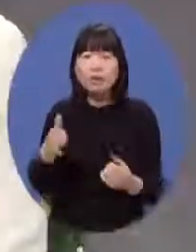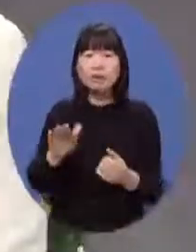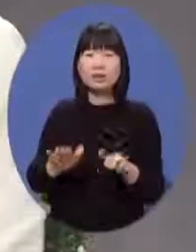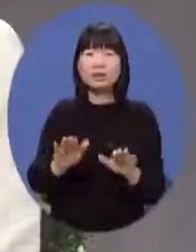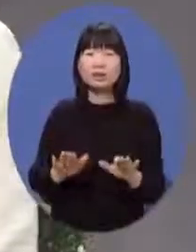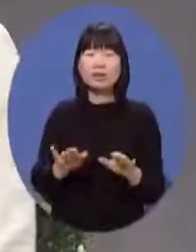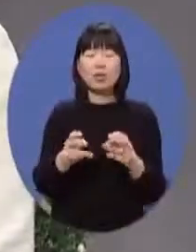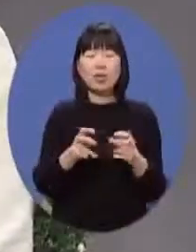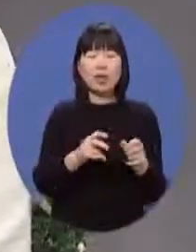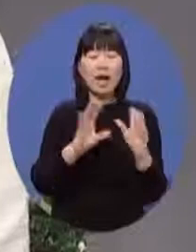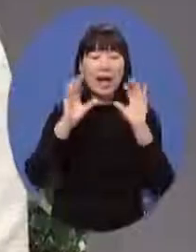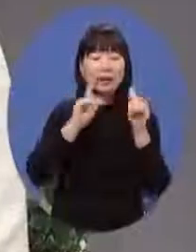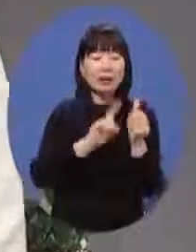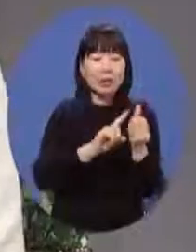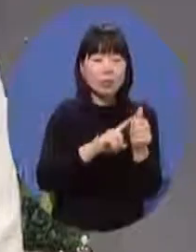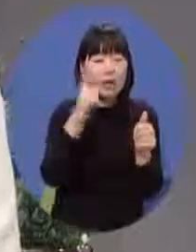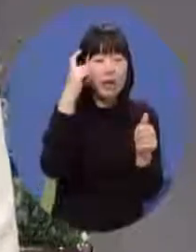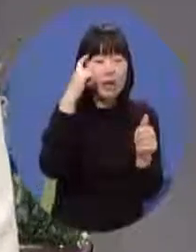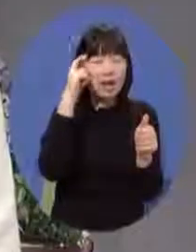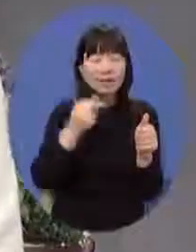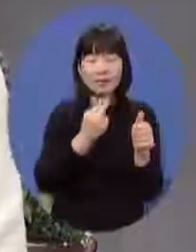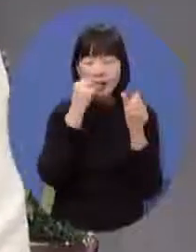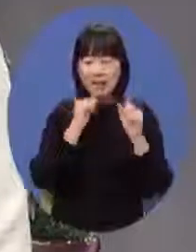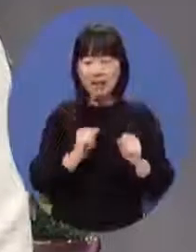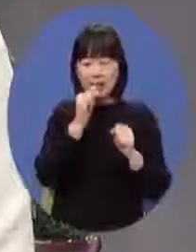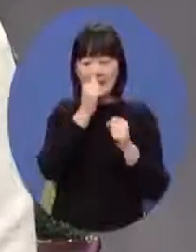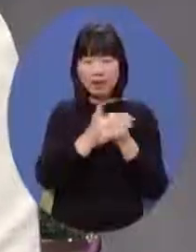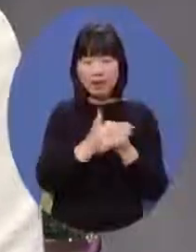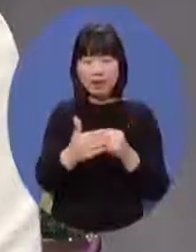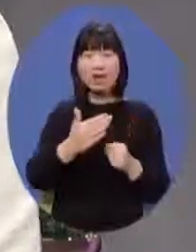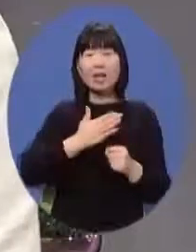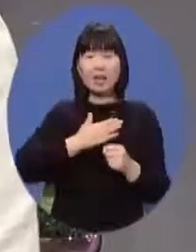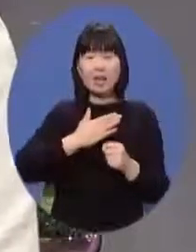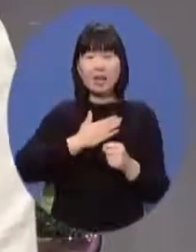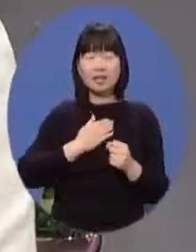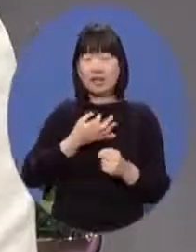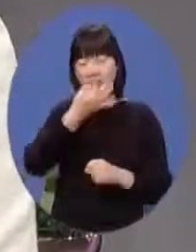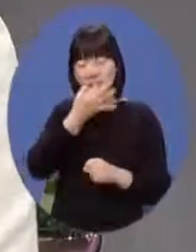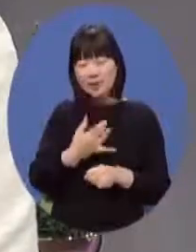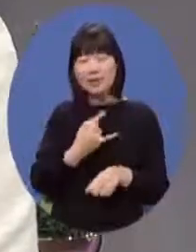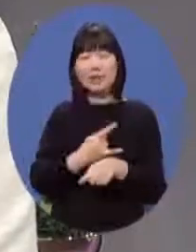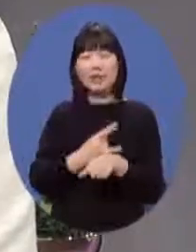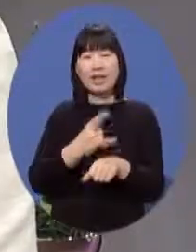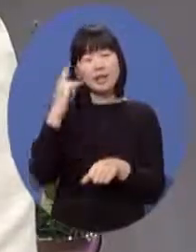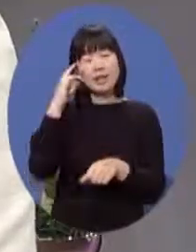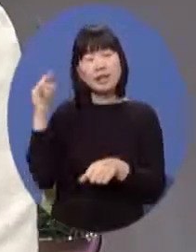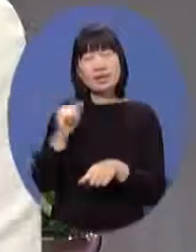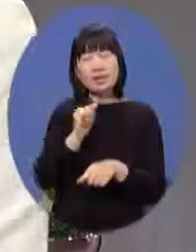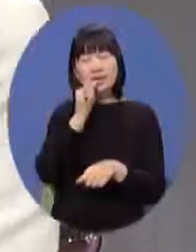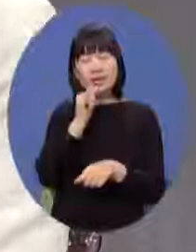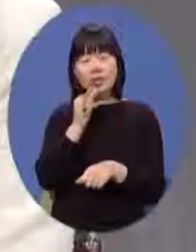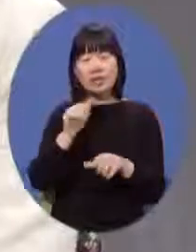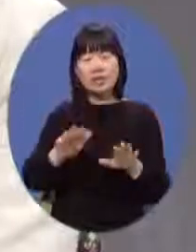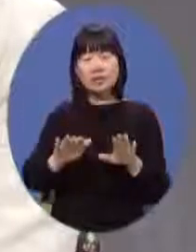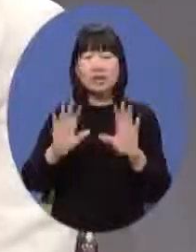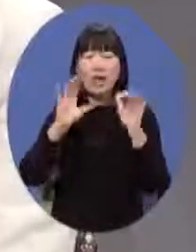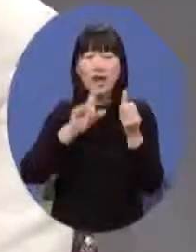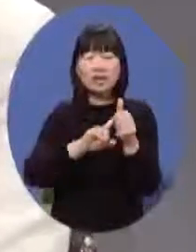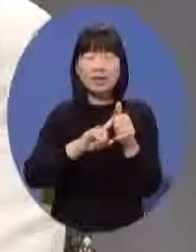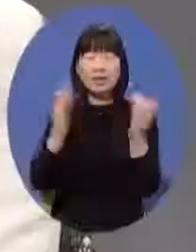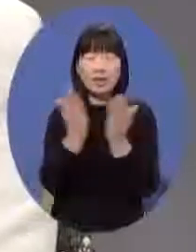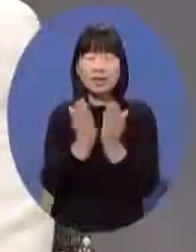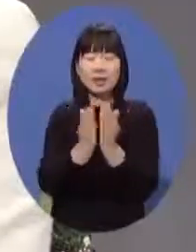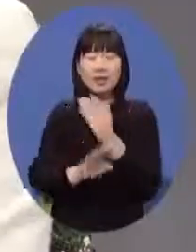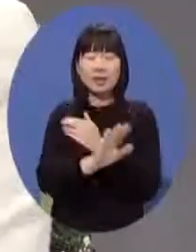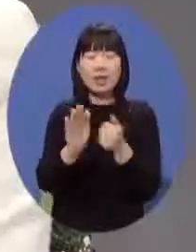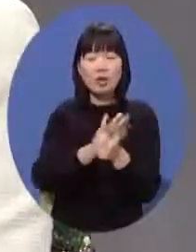이 아이는 어떻게 생각해요? 얘가 살아있어서, 나를. 나를 힘들게 했다 이렇게 생각하는 겁니다. 그러면 이 아이에 맞게끔